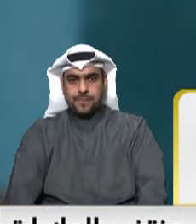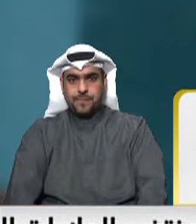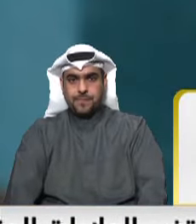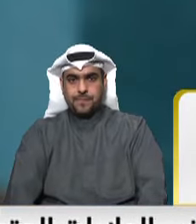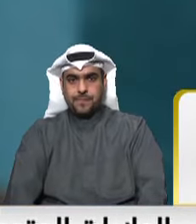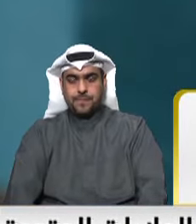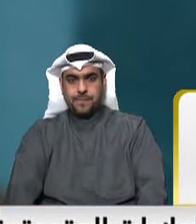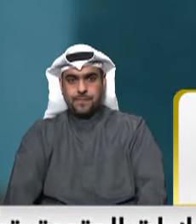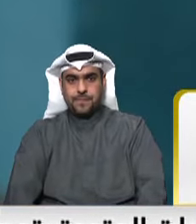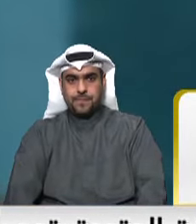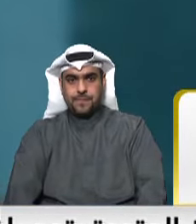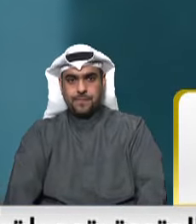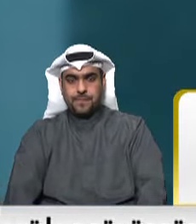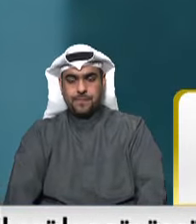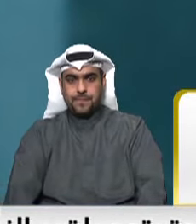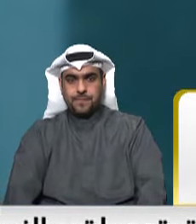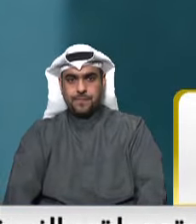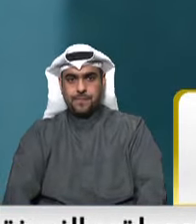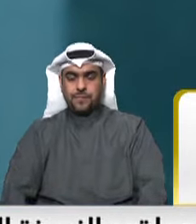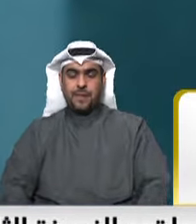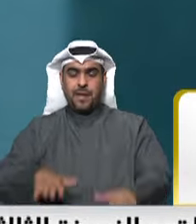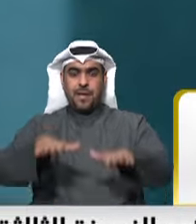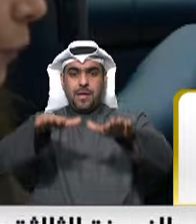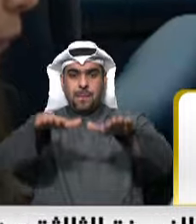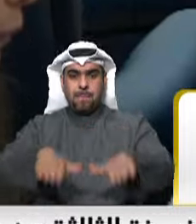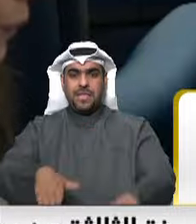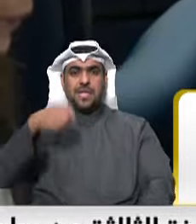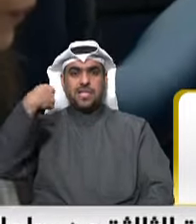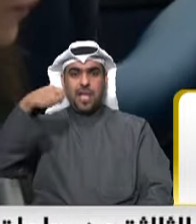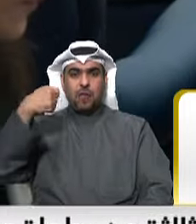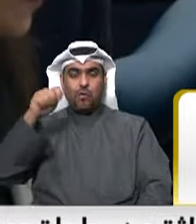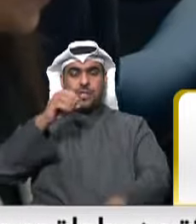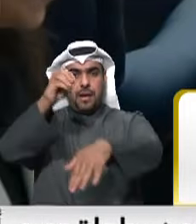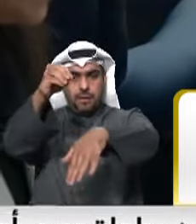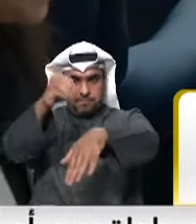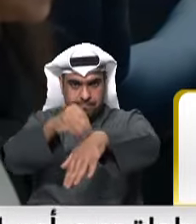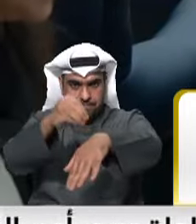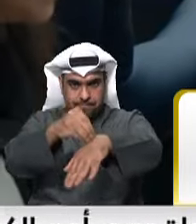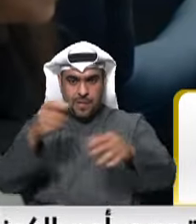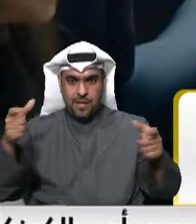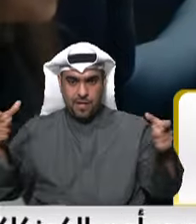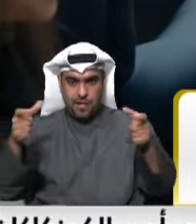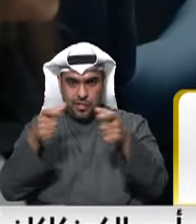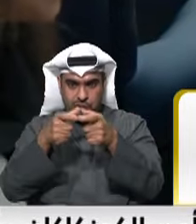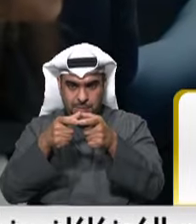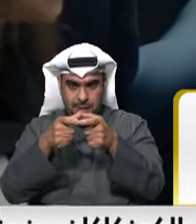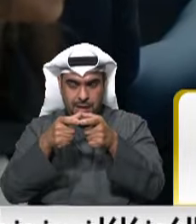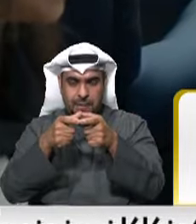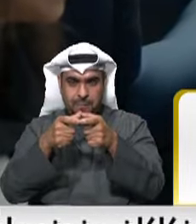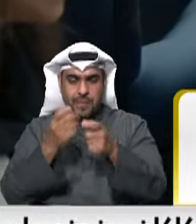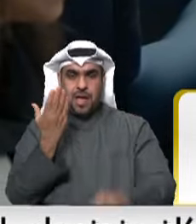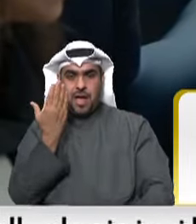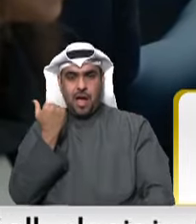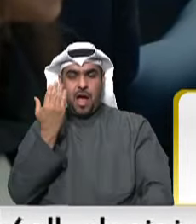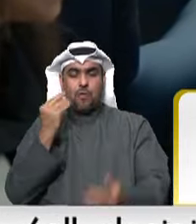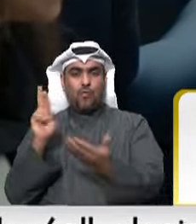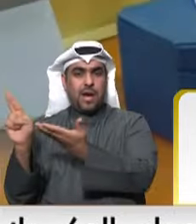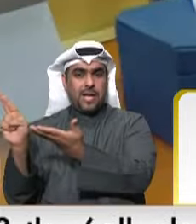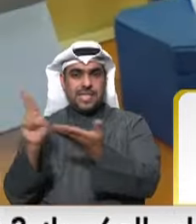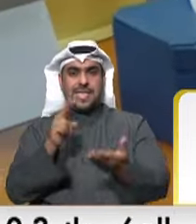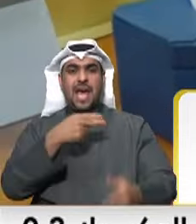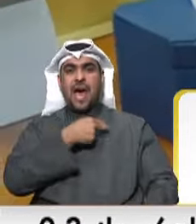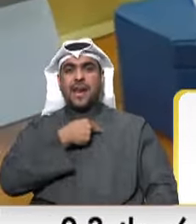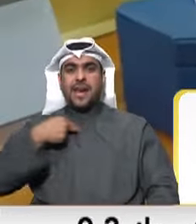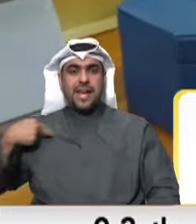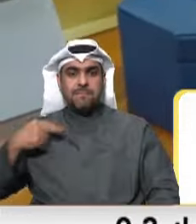الوزراء احيط مجلس الوزراء علما في مستهل اجتماعه بنتائج الزياره الرسميه التي قام بها سمو